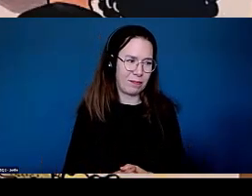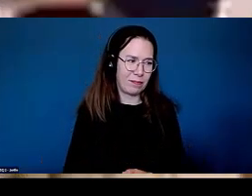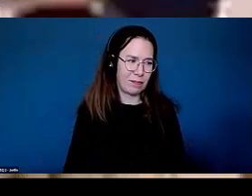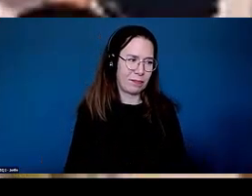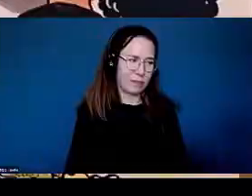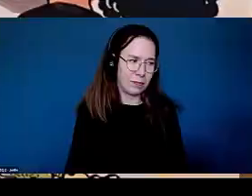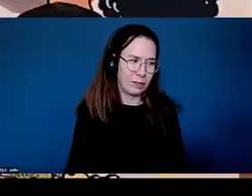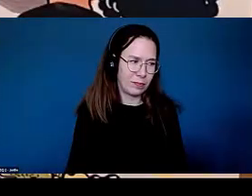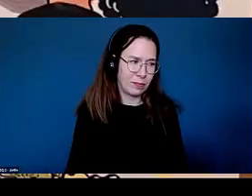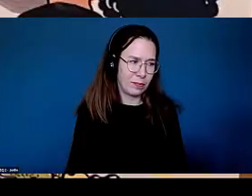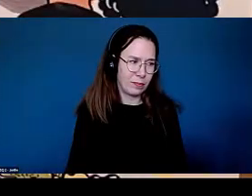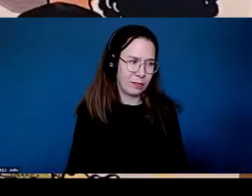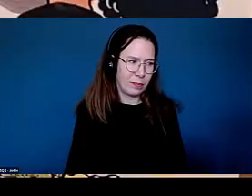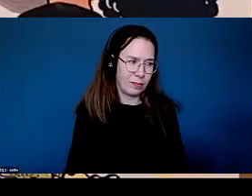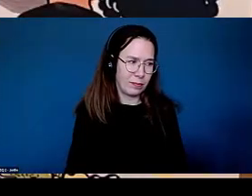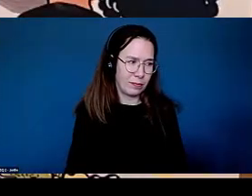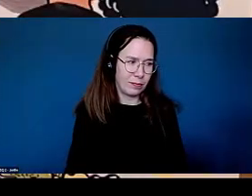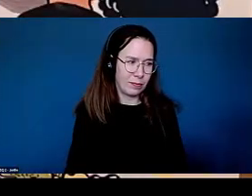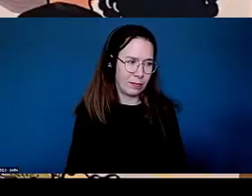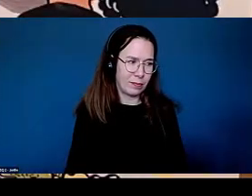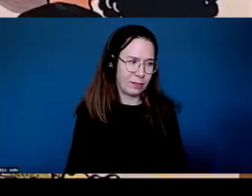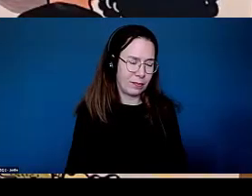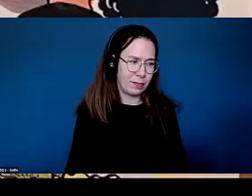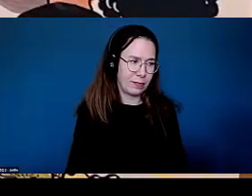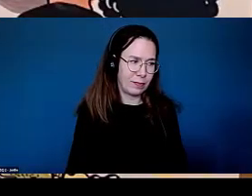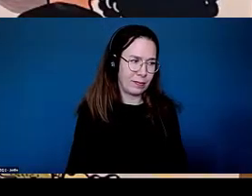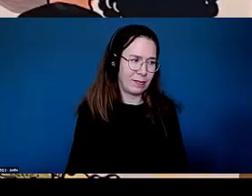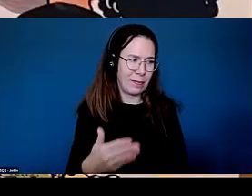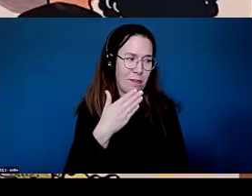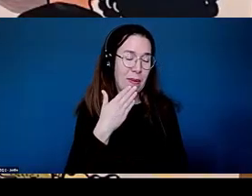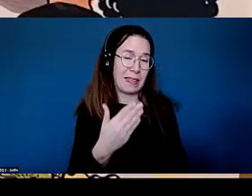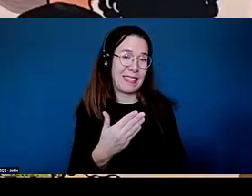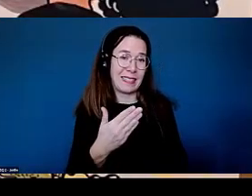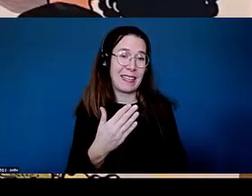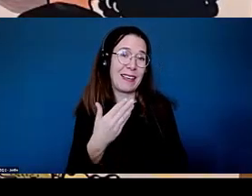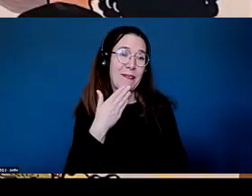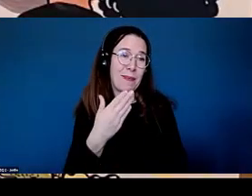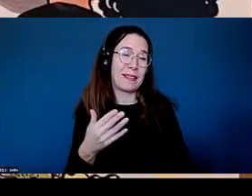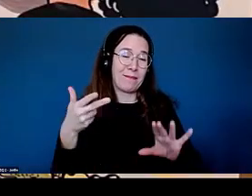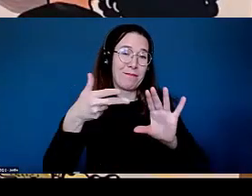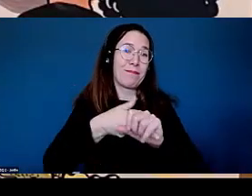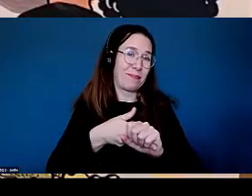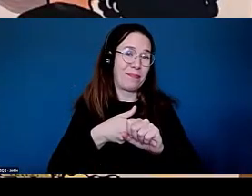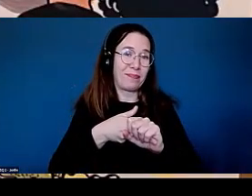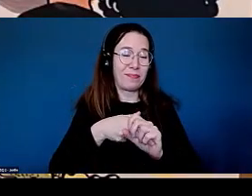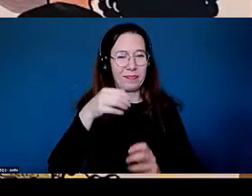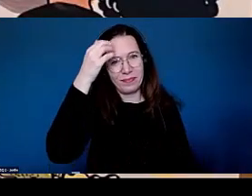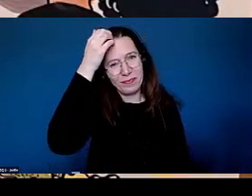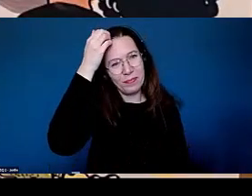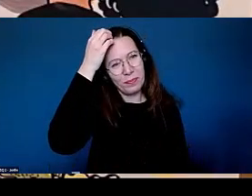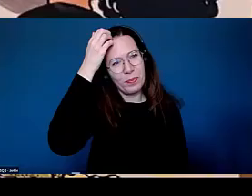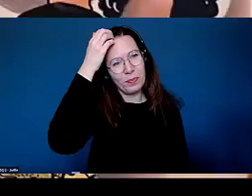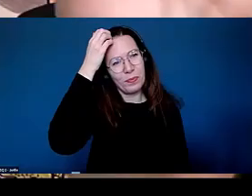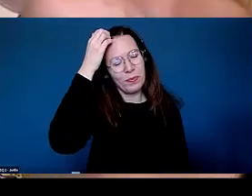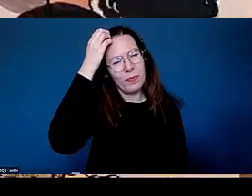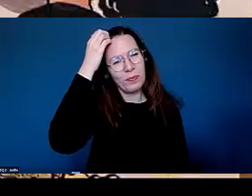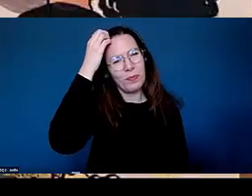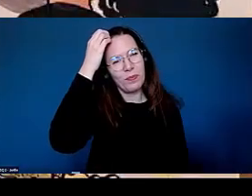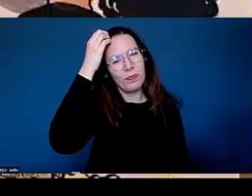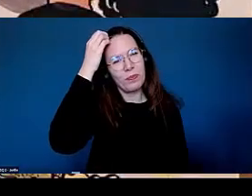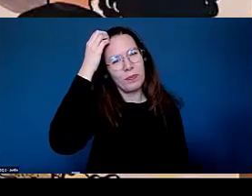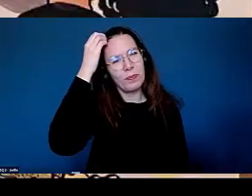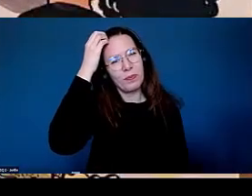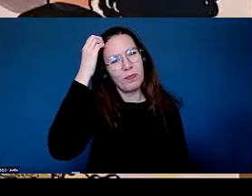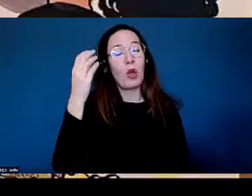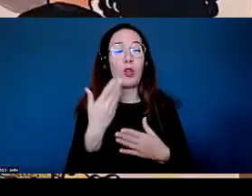moins. Et quel plaisir de vous voir, vous tous. Merci d'avoir participé. On a